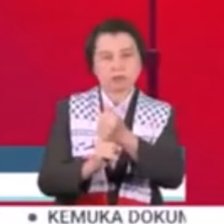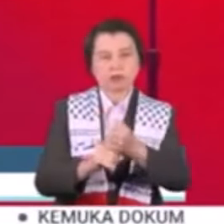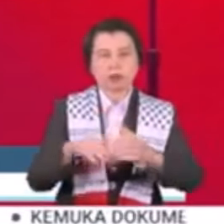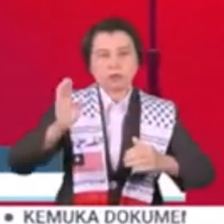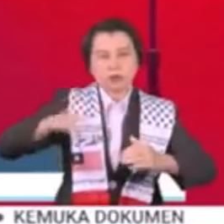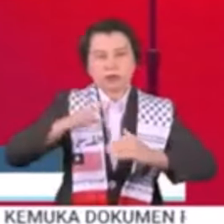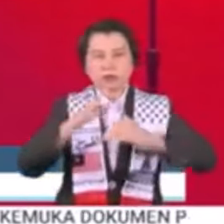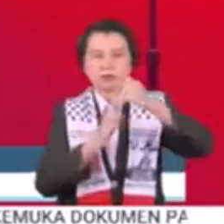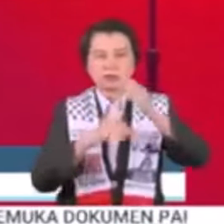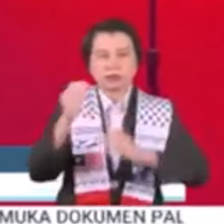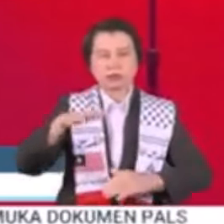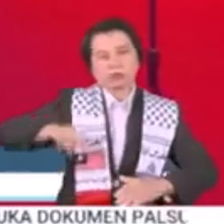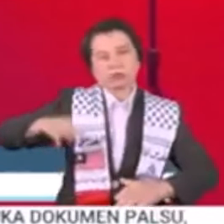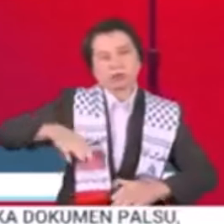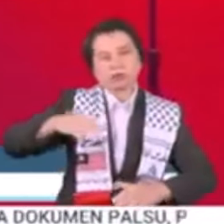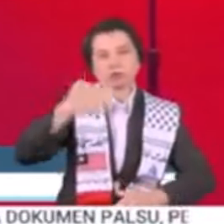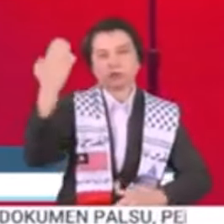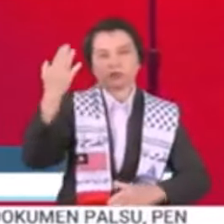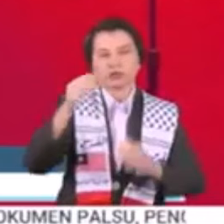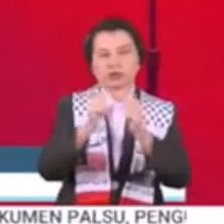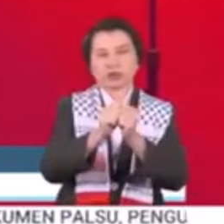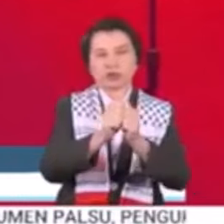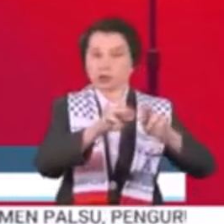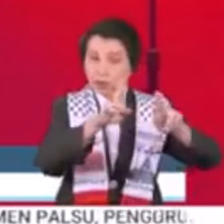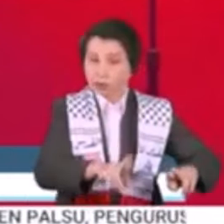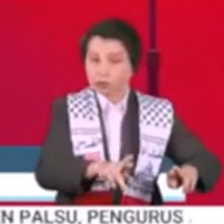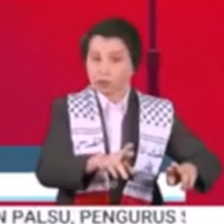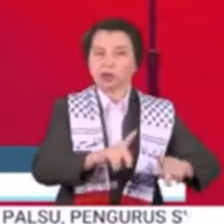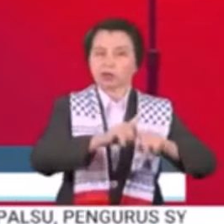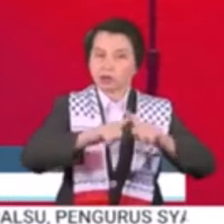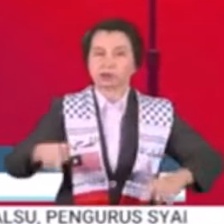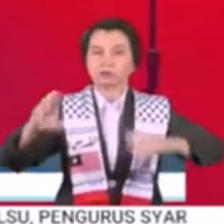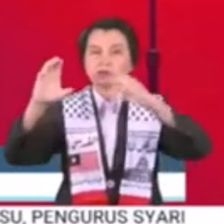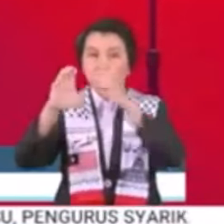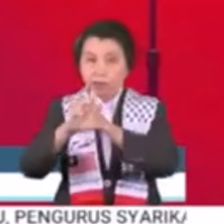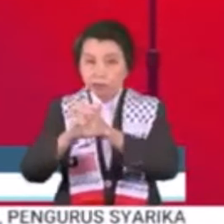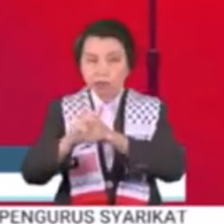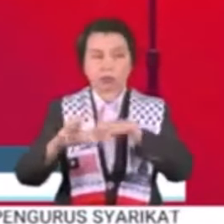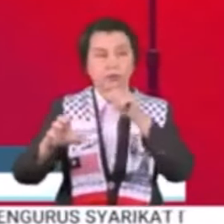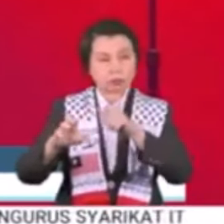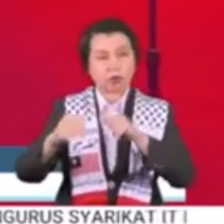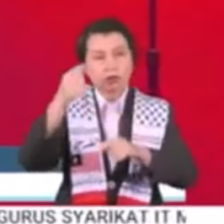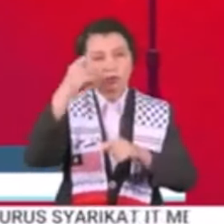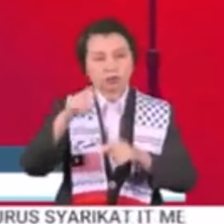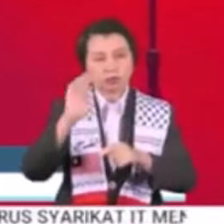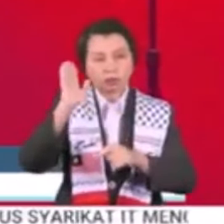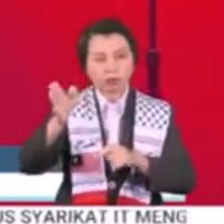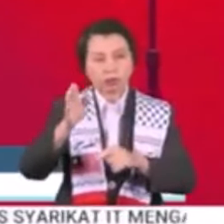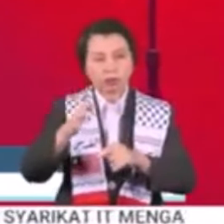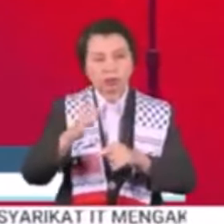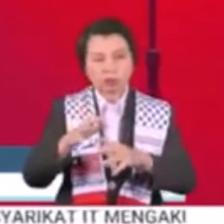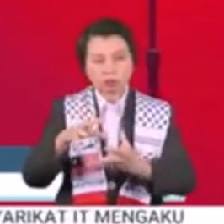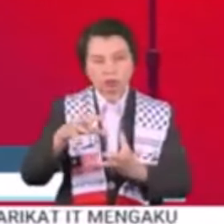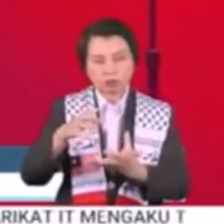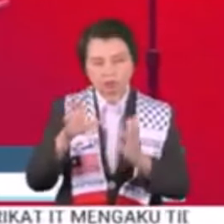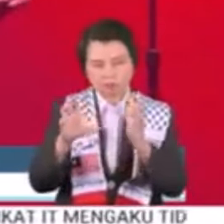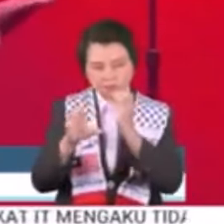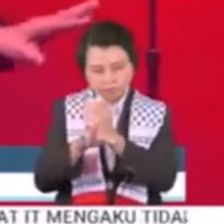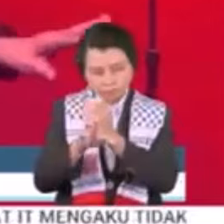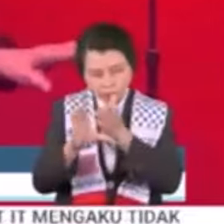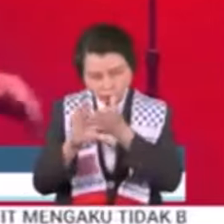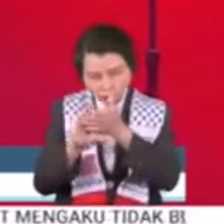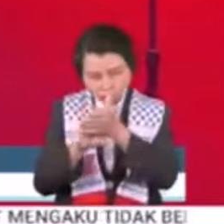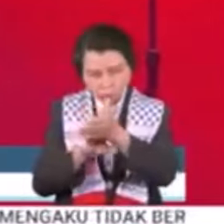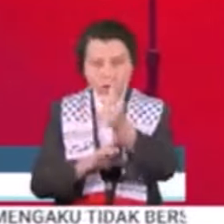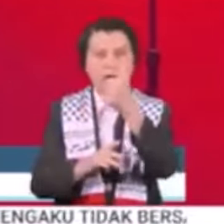selesa dan biasa di kalangan rakyat. Tetapi cabarannya juga adalah untuk mengakar di bumi. Sebab itu kita